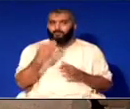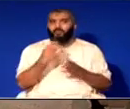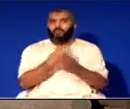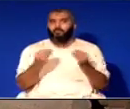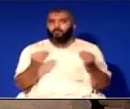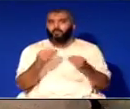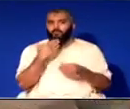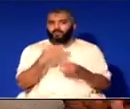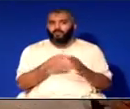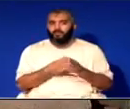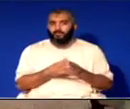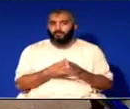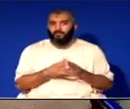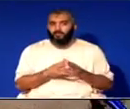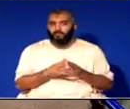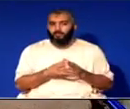بوركت. نعم